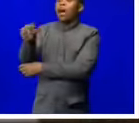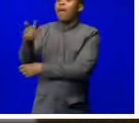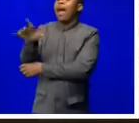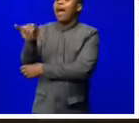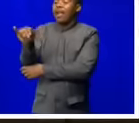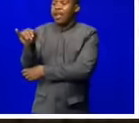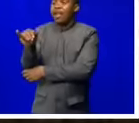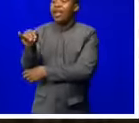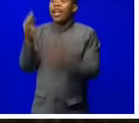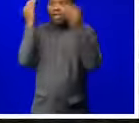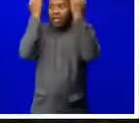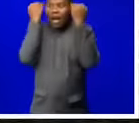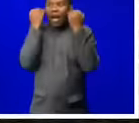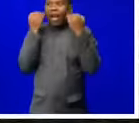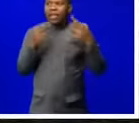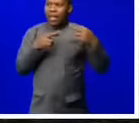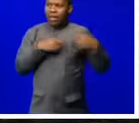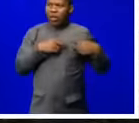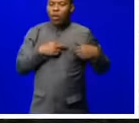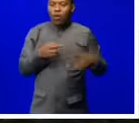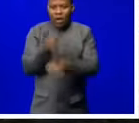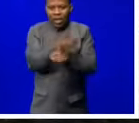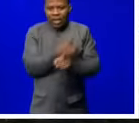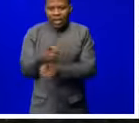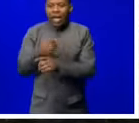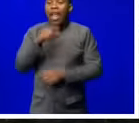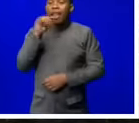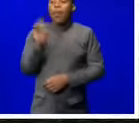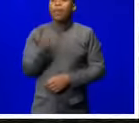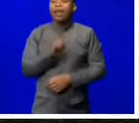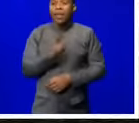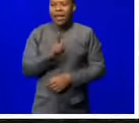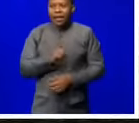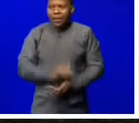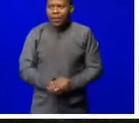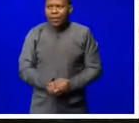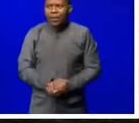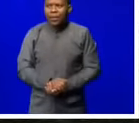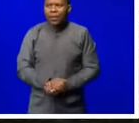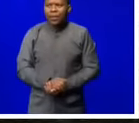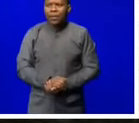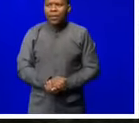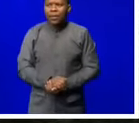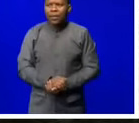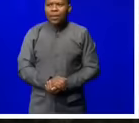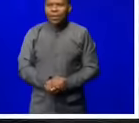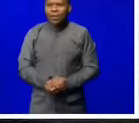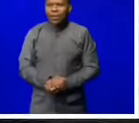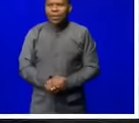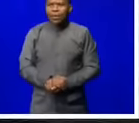Dlamini. Tindzabeni Eswatini TV kubika Themngosi Mavimbela eMbabane.